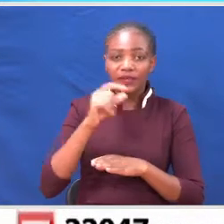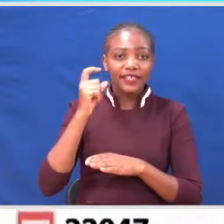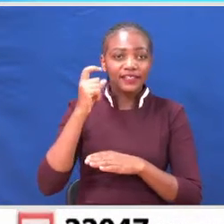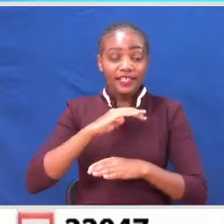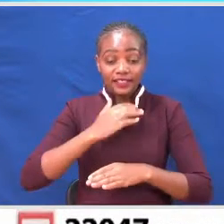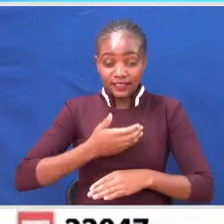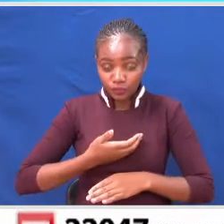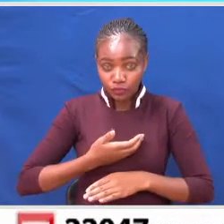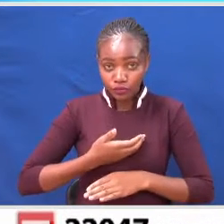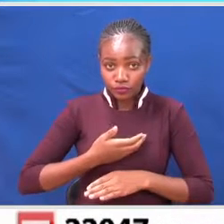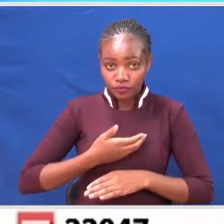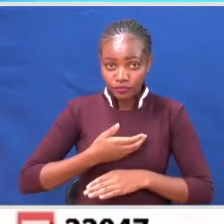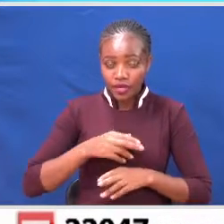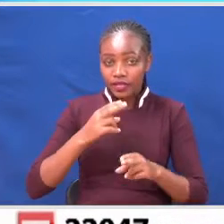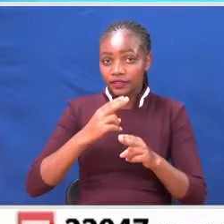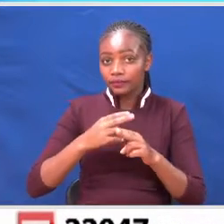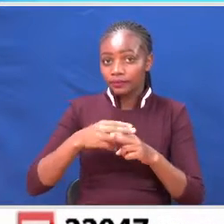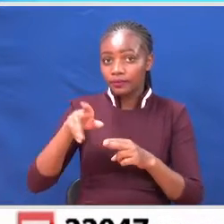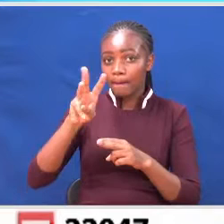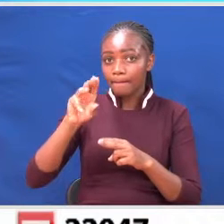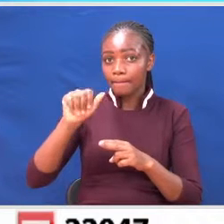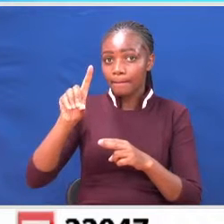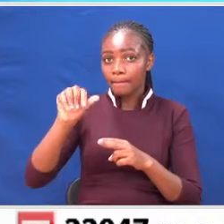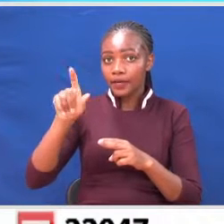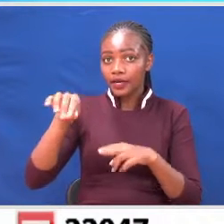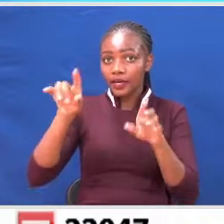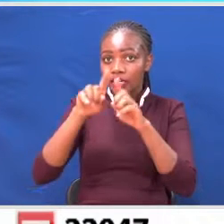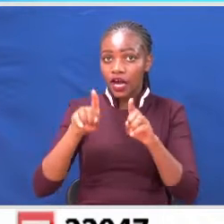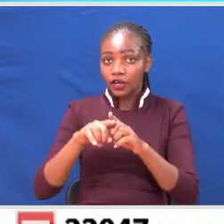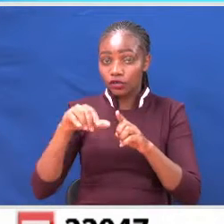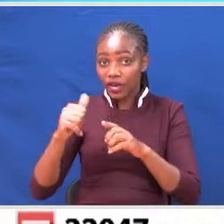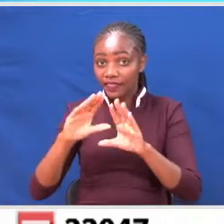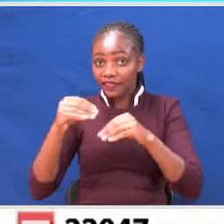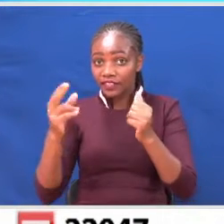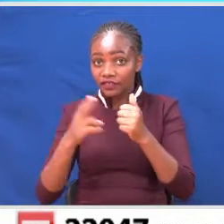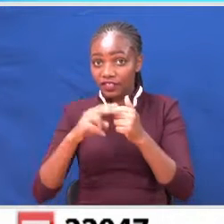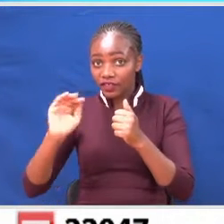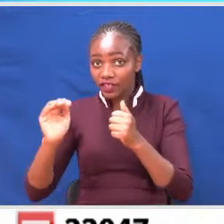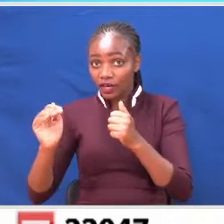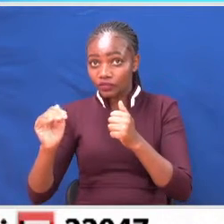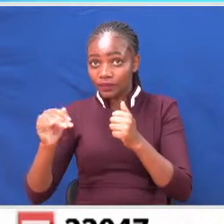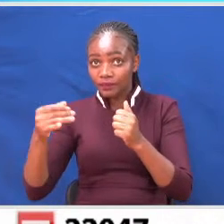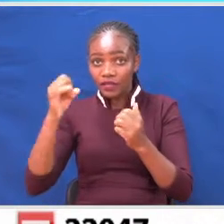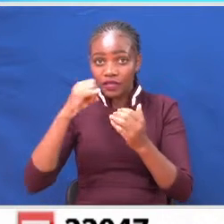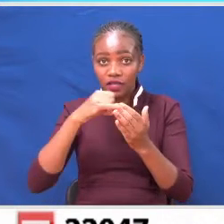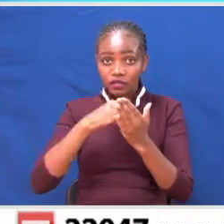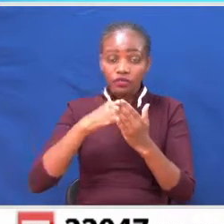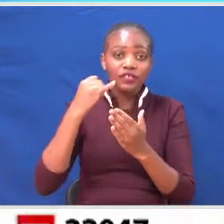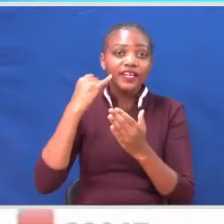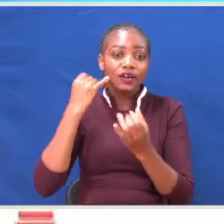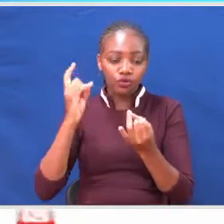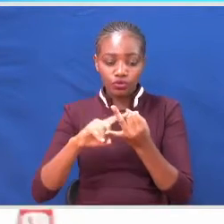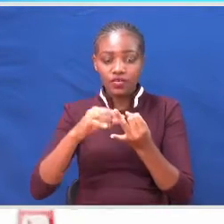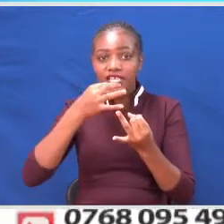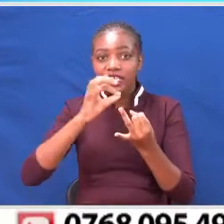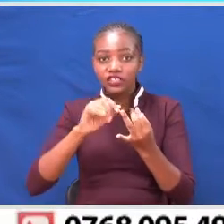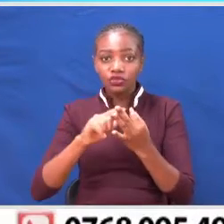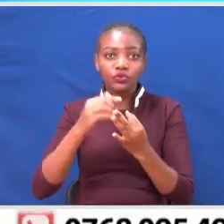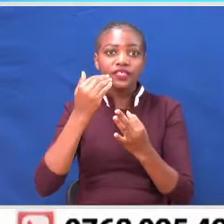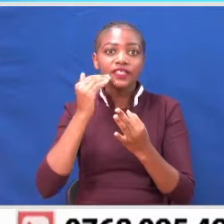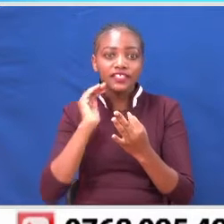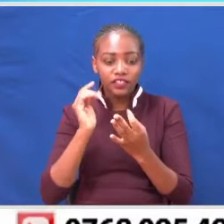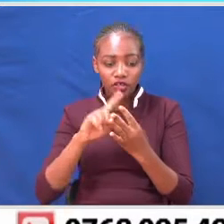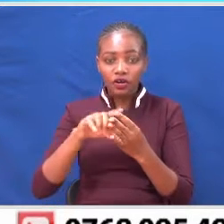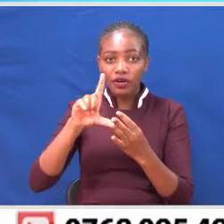Maralal. Vile vile magari 75 yalipeanwa kwa kaunti 7, kaunti hizi zikiwa ni Nakuru, Kitui, Isiolo,